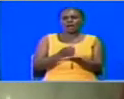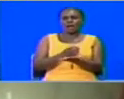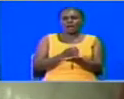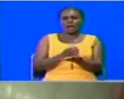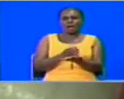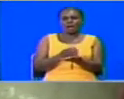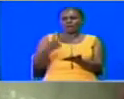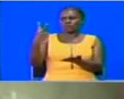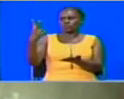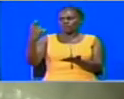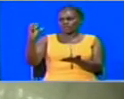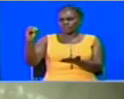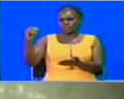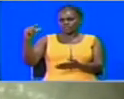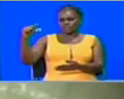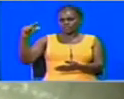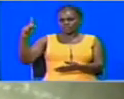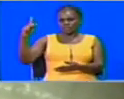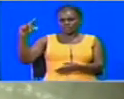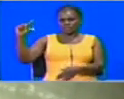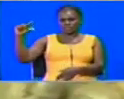ni tani 20.